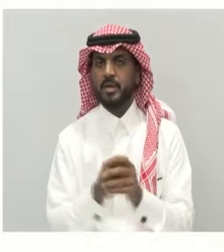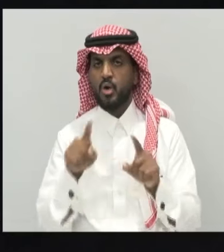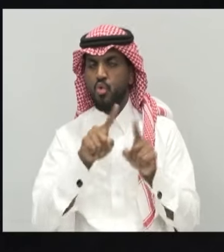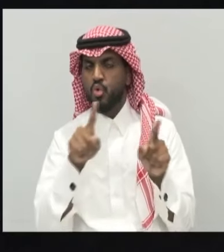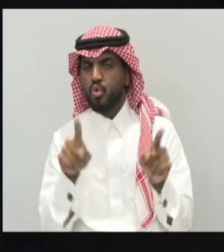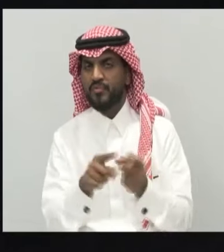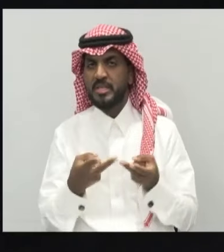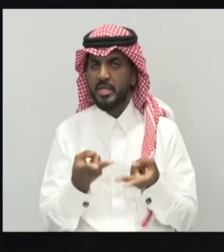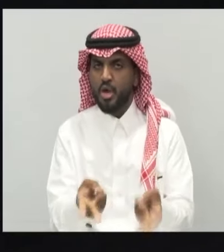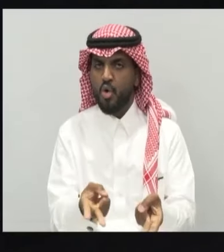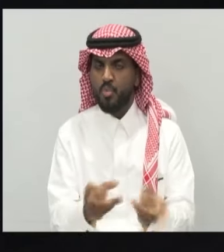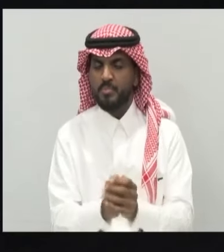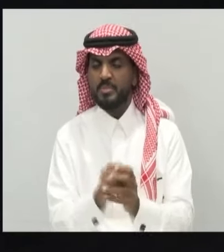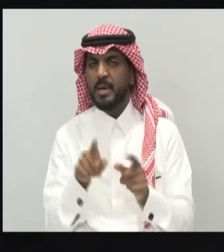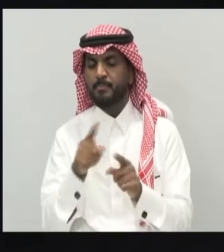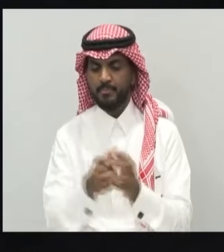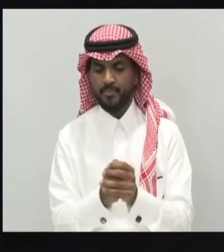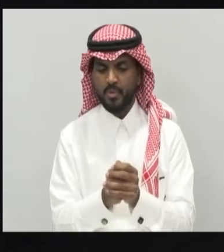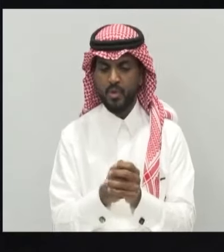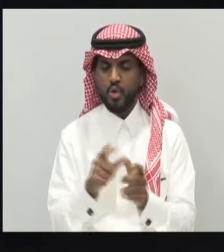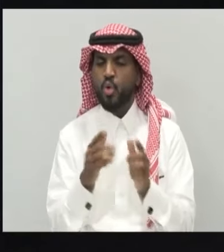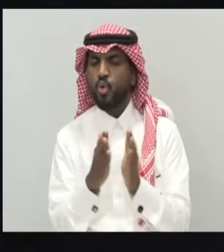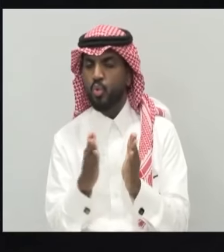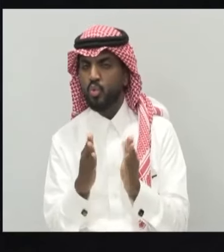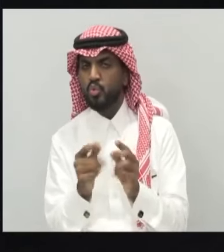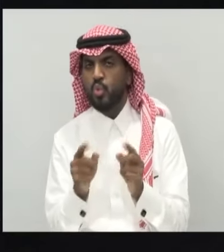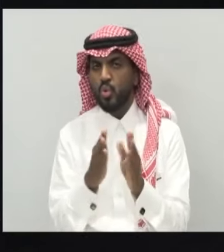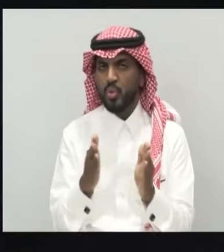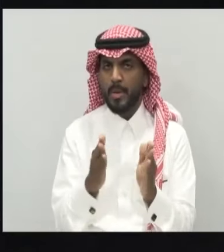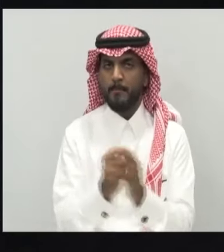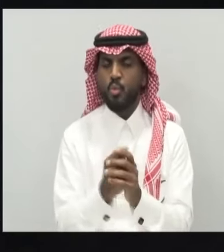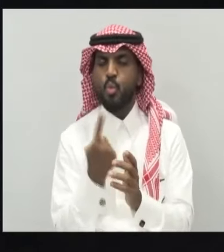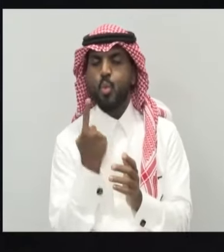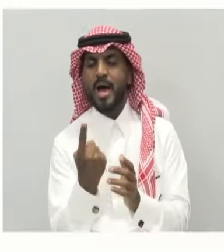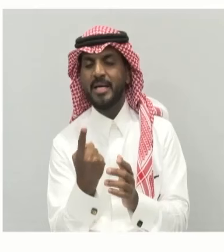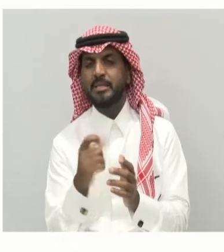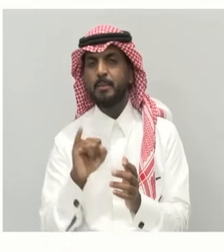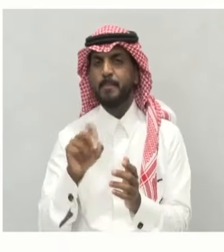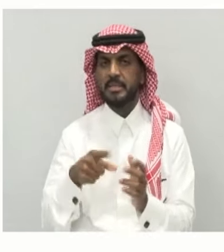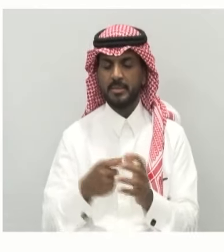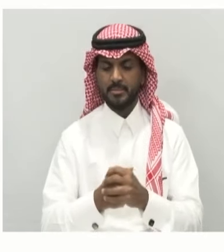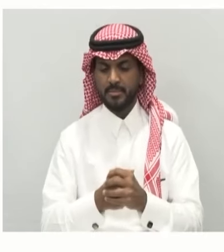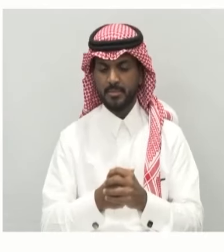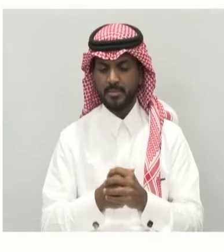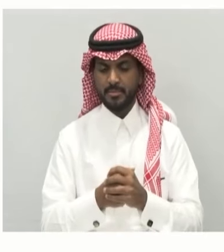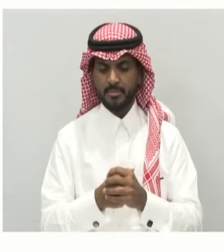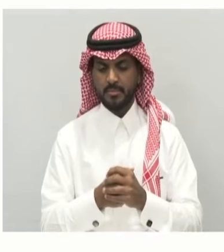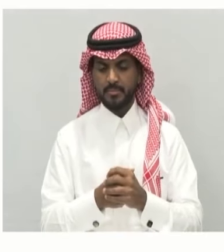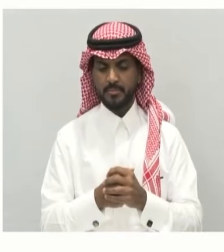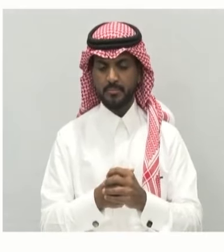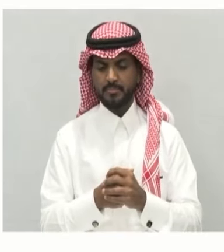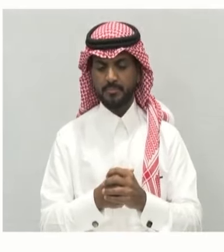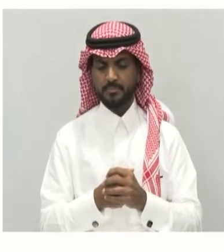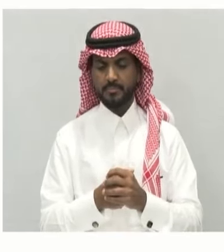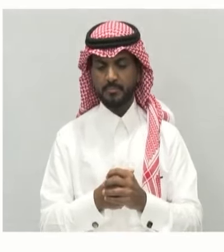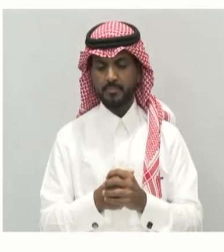النوم بابها عرضه تقريبا 1 متر عرضه تقريبا 1 متر بارك الله